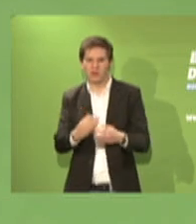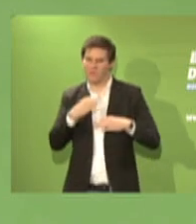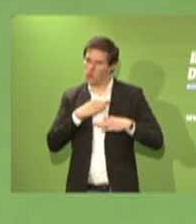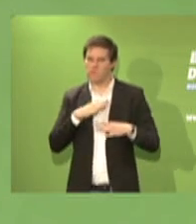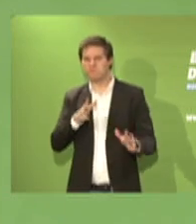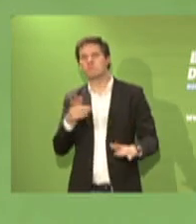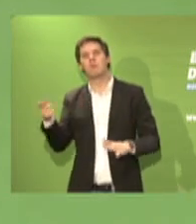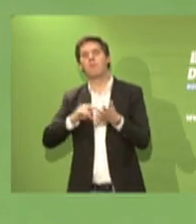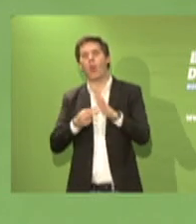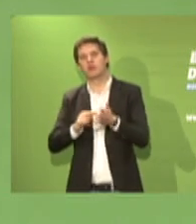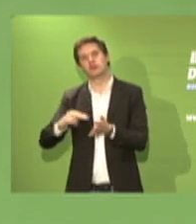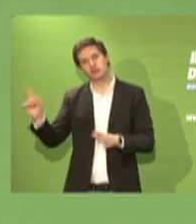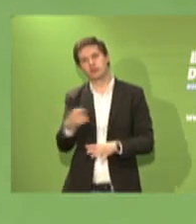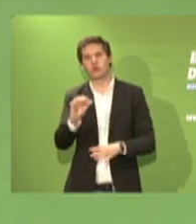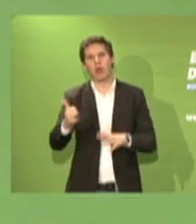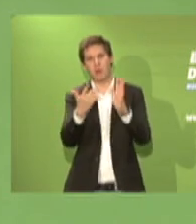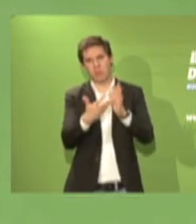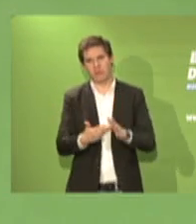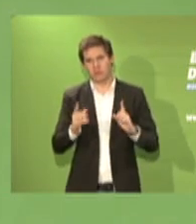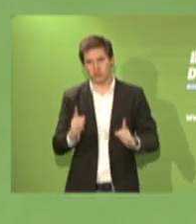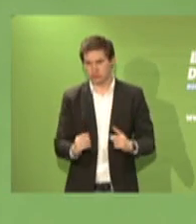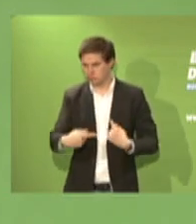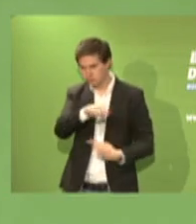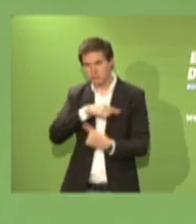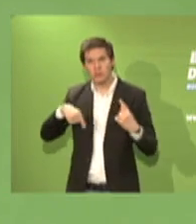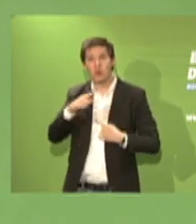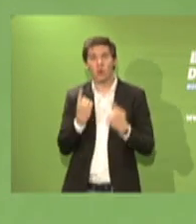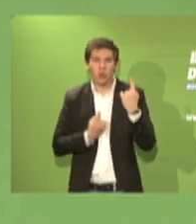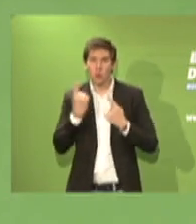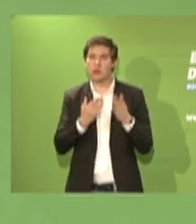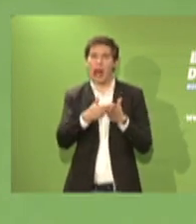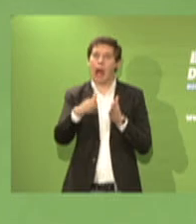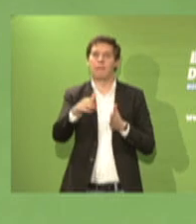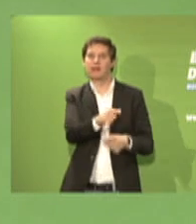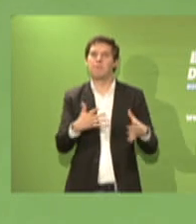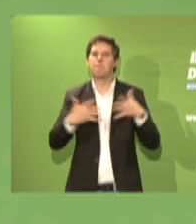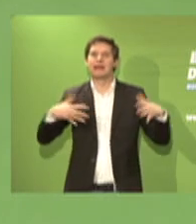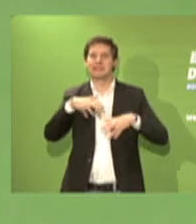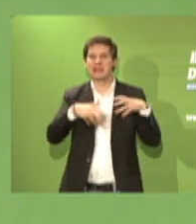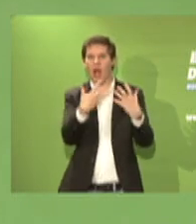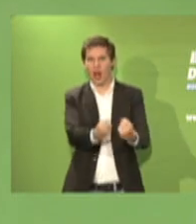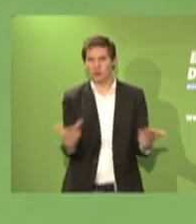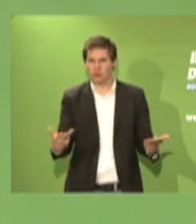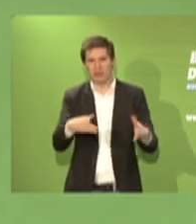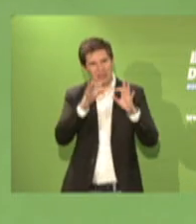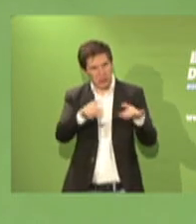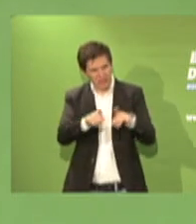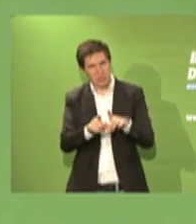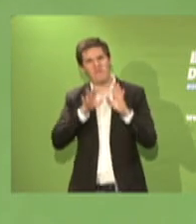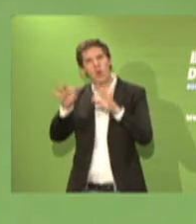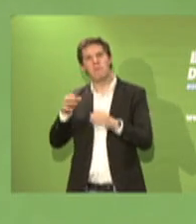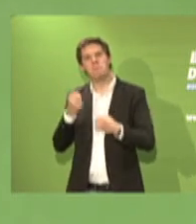überprüfen. Wir Grüne lehnen die Massentierhaltung ab. Das muss in der logischen Konsequenz auch für die Milchkühe gelten.